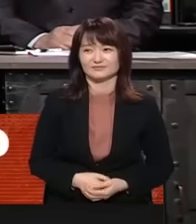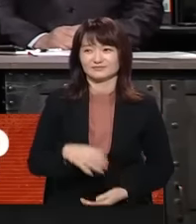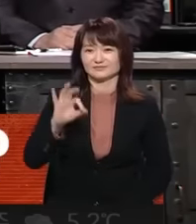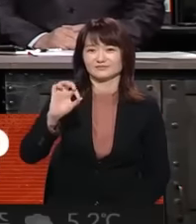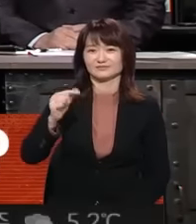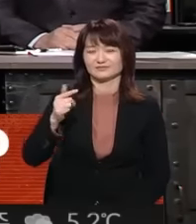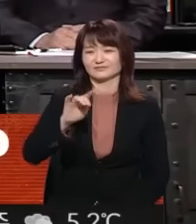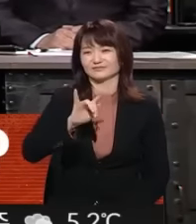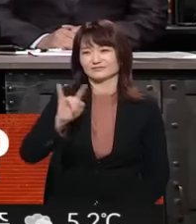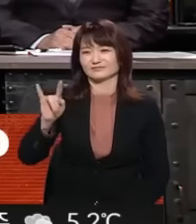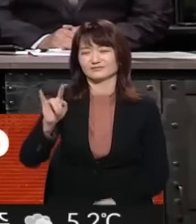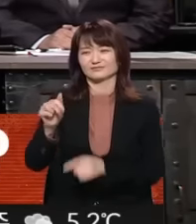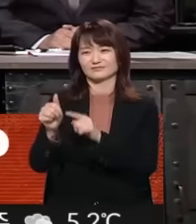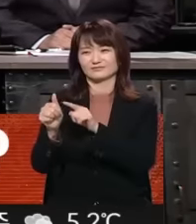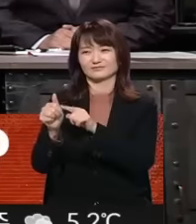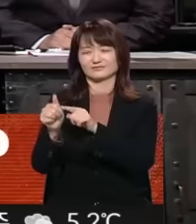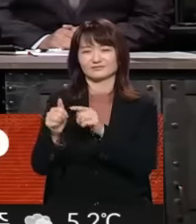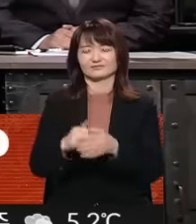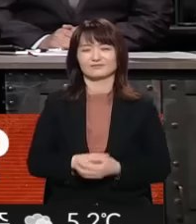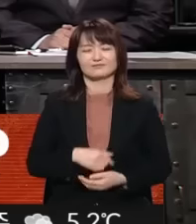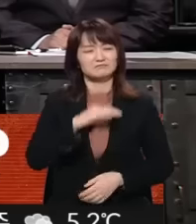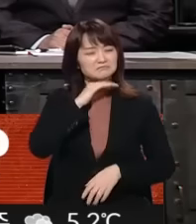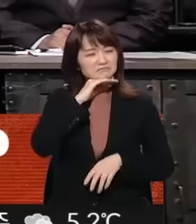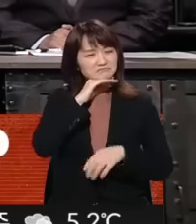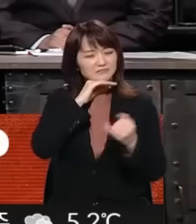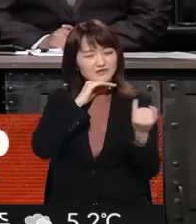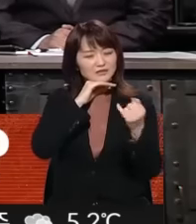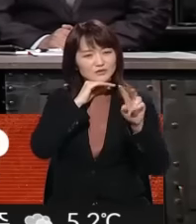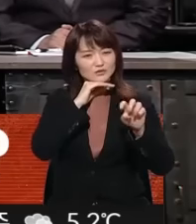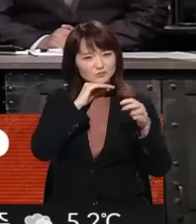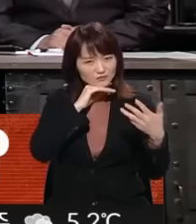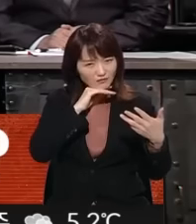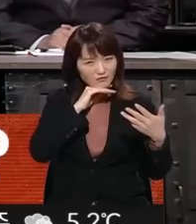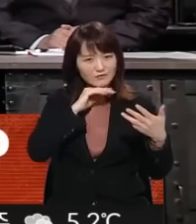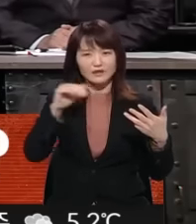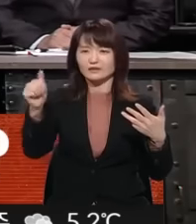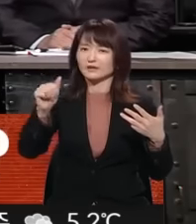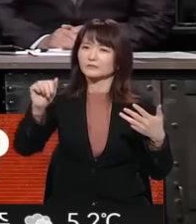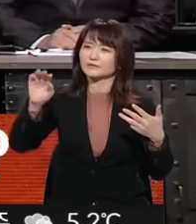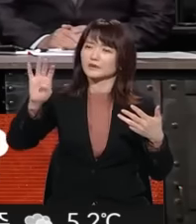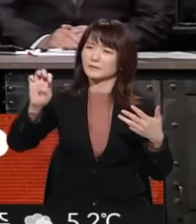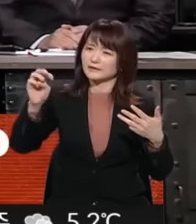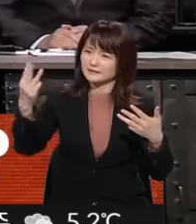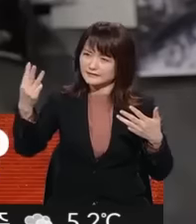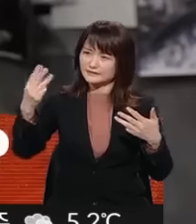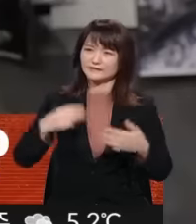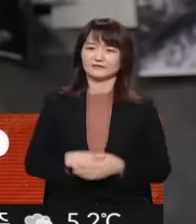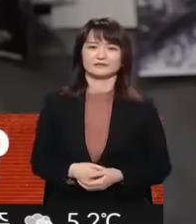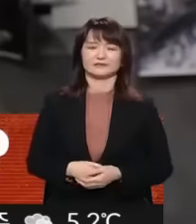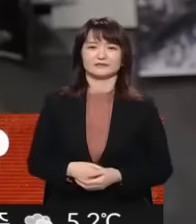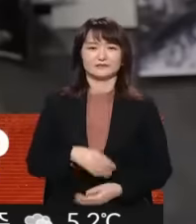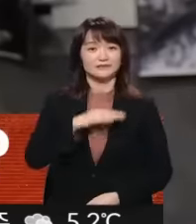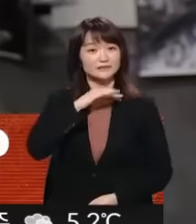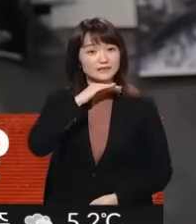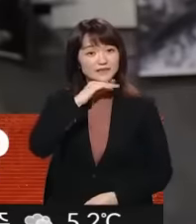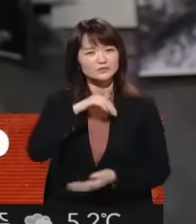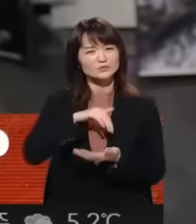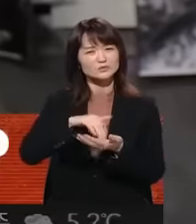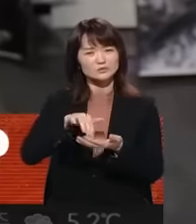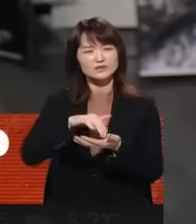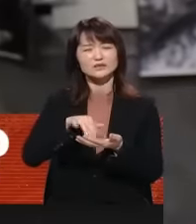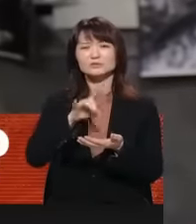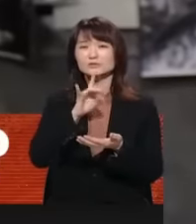은배 오빠 예 그렇습니다 28 43살 15살 차이라고 하는데 나이는 숫자에 불과하다는 말이 있듯이